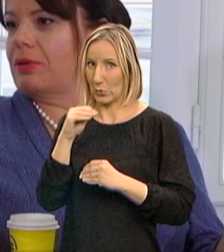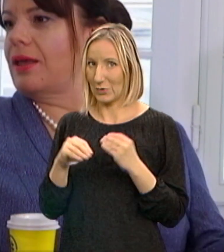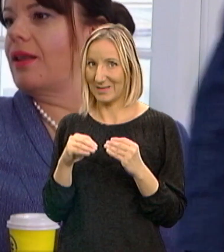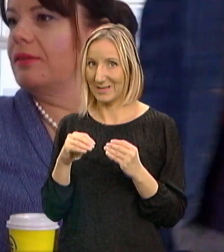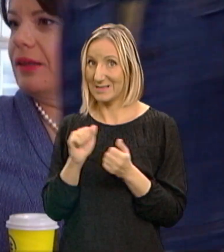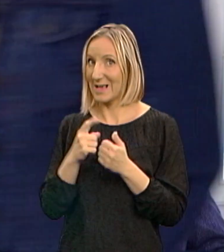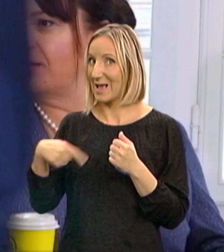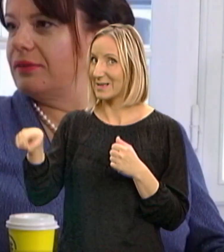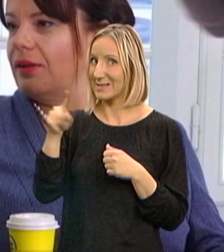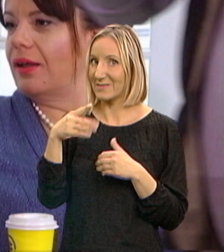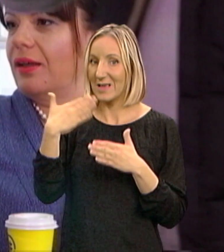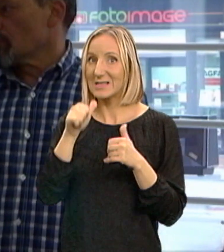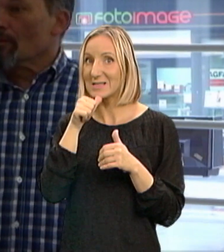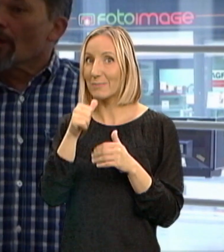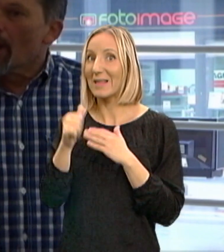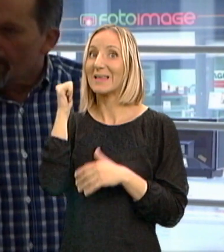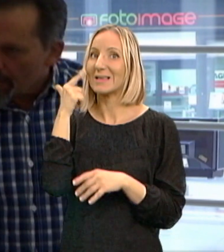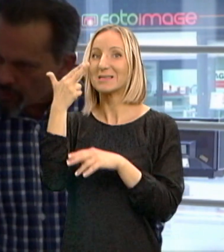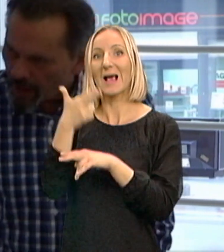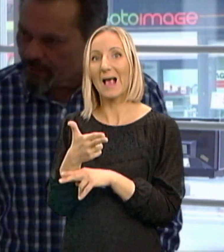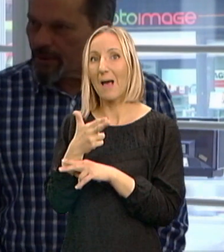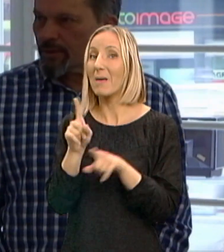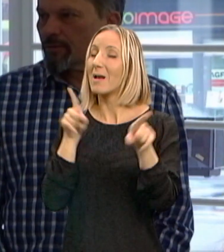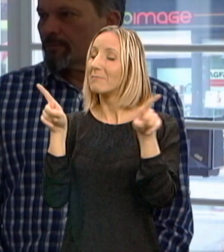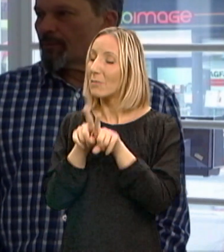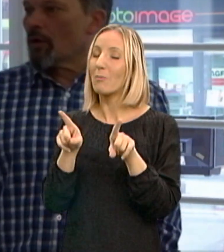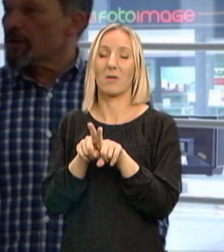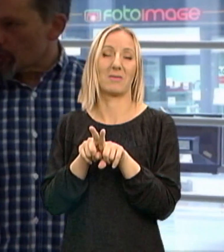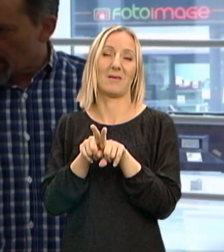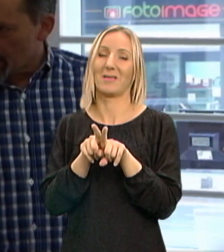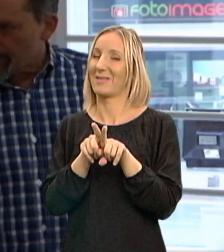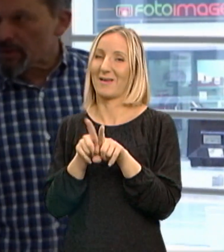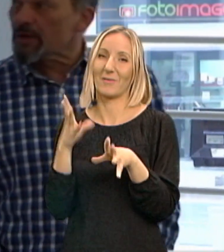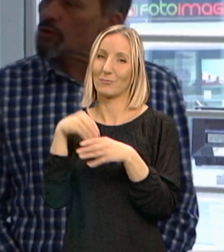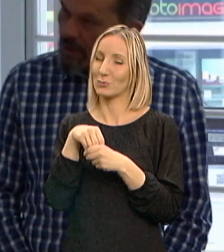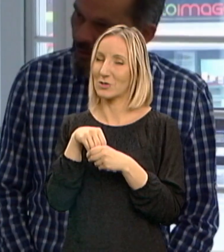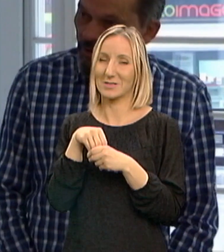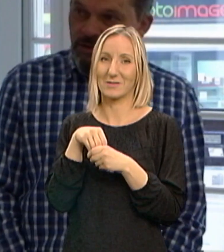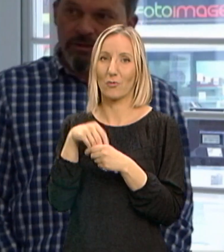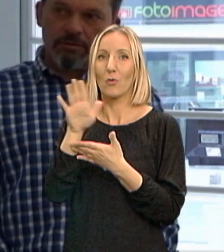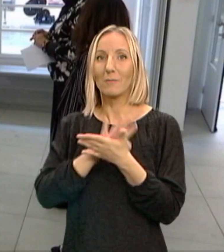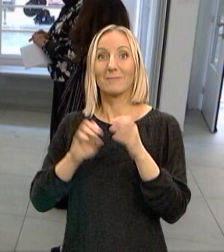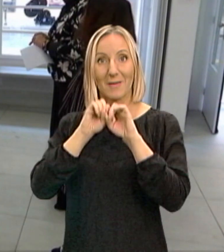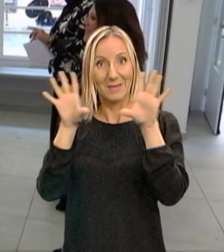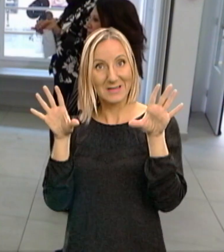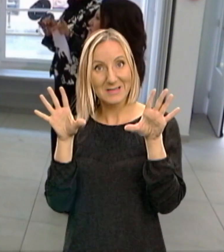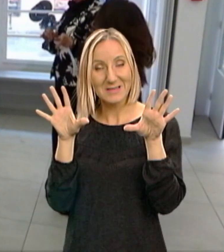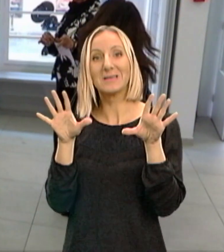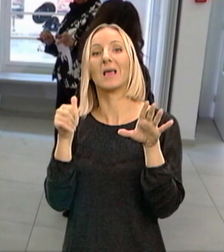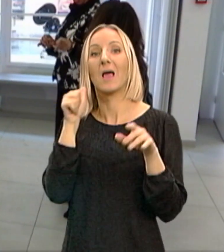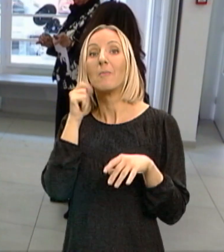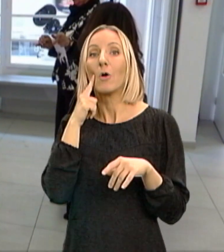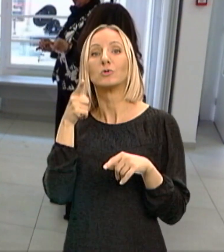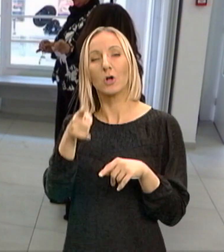Svi ispred i iza kamera podjednako učestvuju u nastajanju emisije, kao i pokušaju da ona pošalje